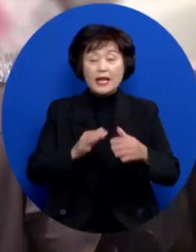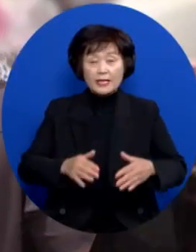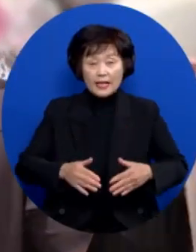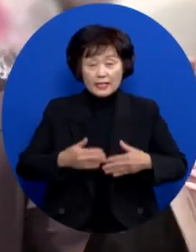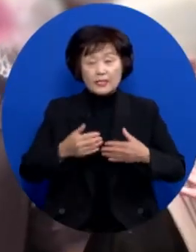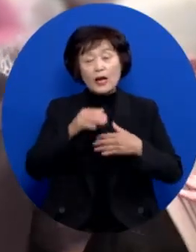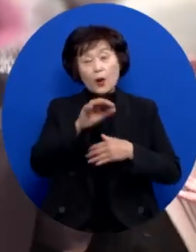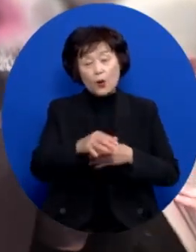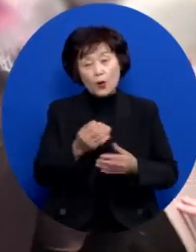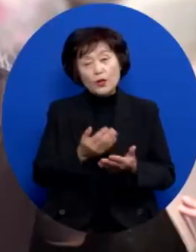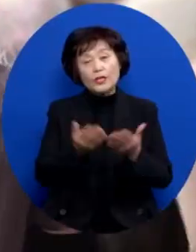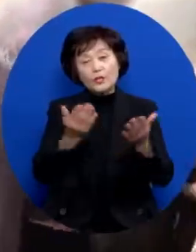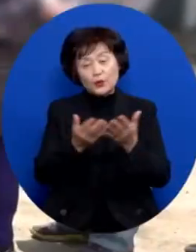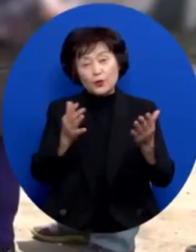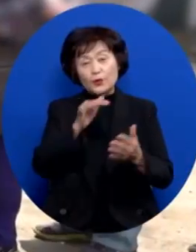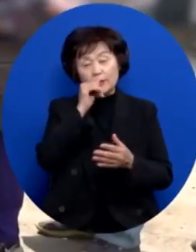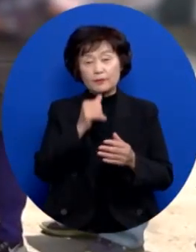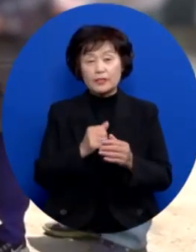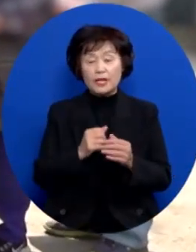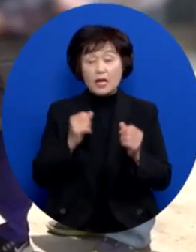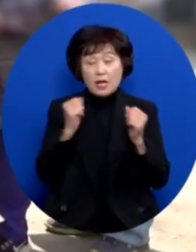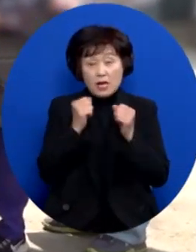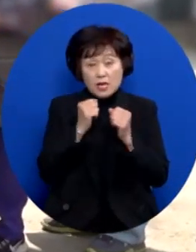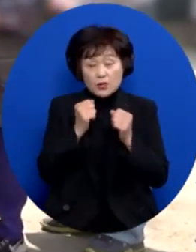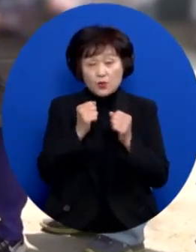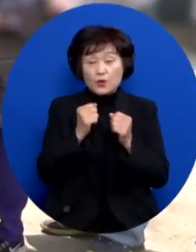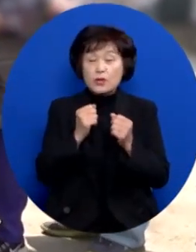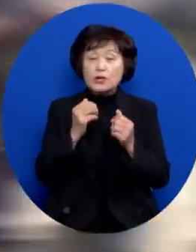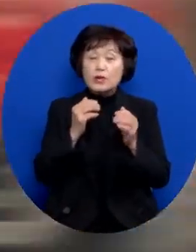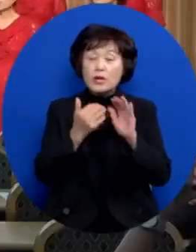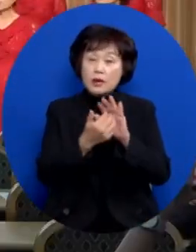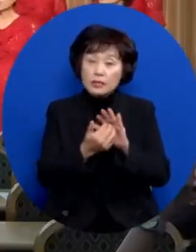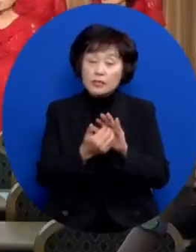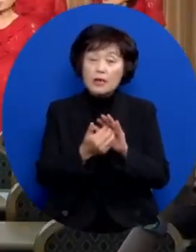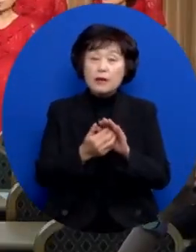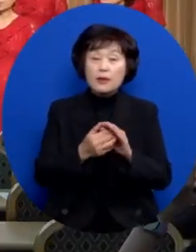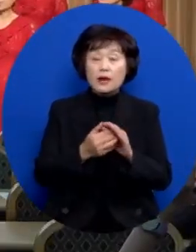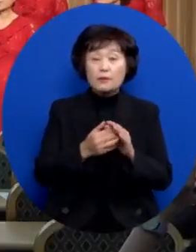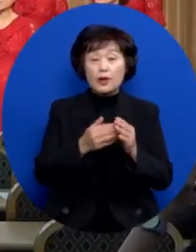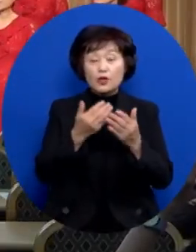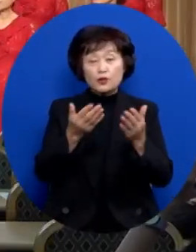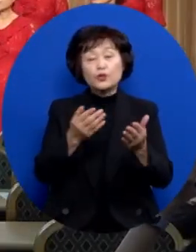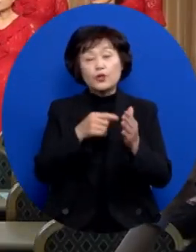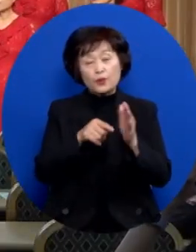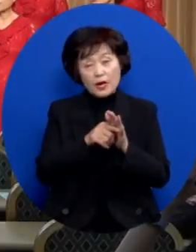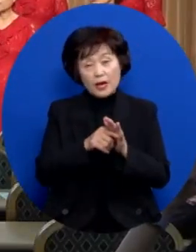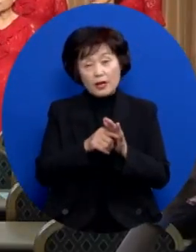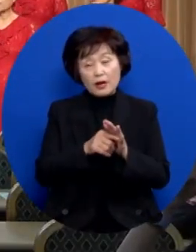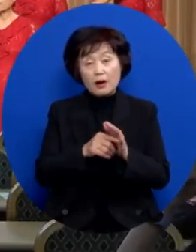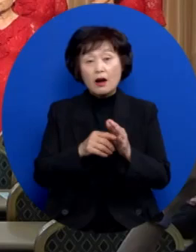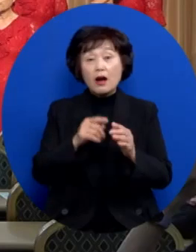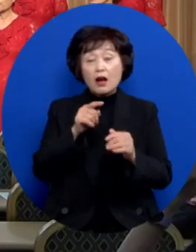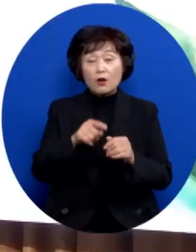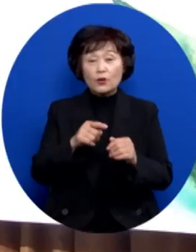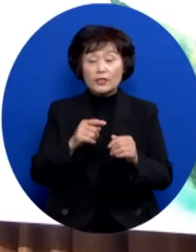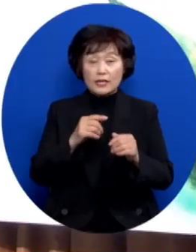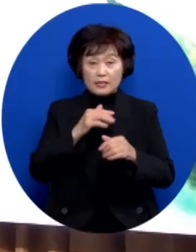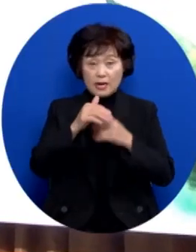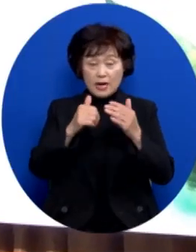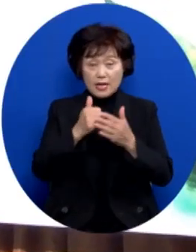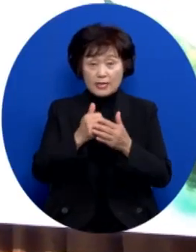있습니다. 동상과 추위로 노숙인들에게 가장 힘든 겨울. 하나님 마음을 전하는 심부름이란